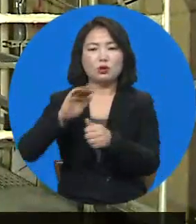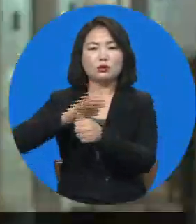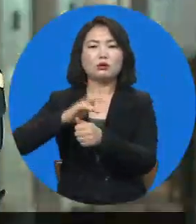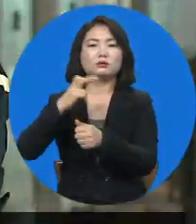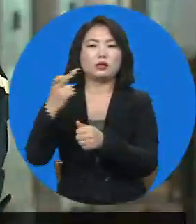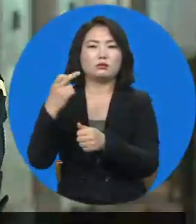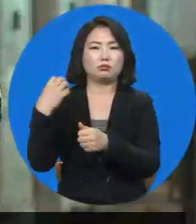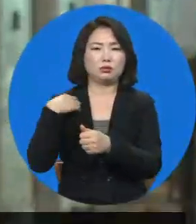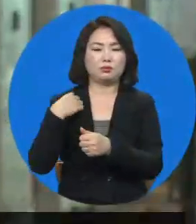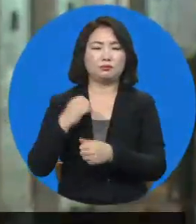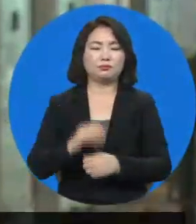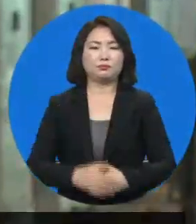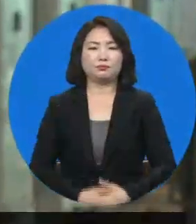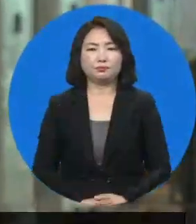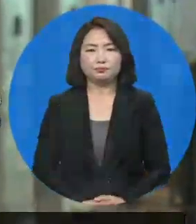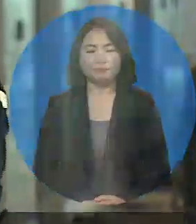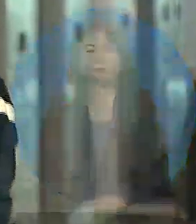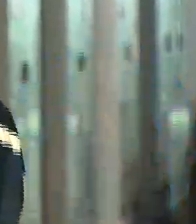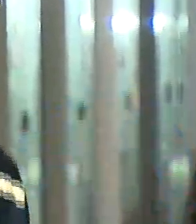경산 이 부담합니다